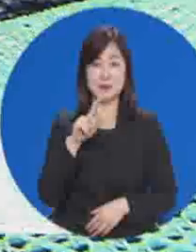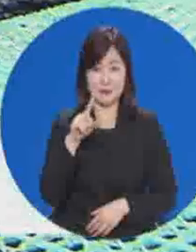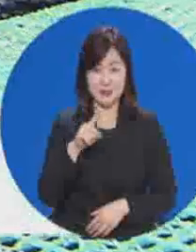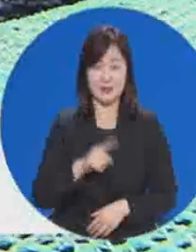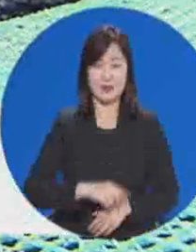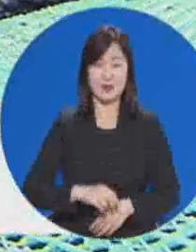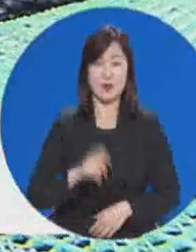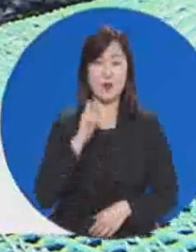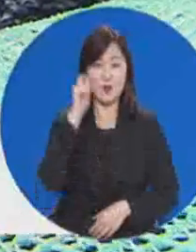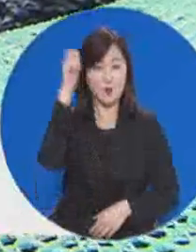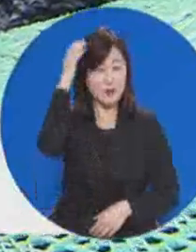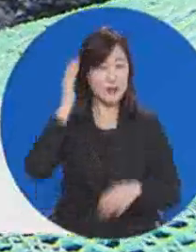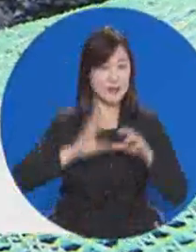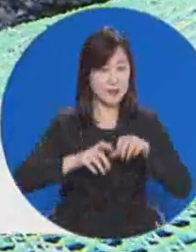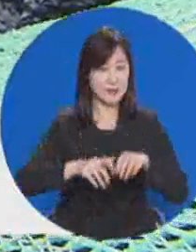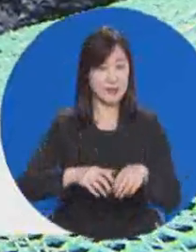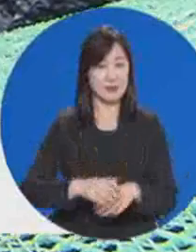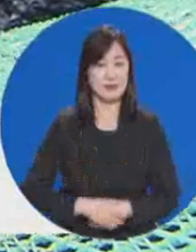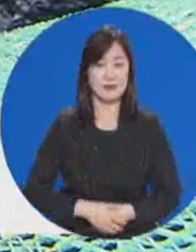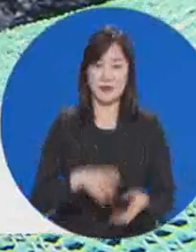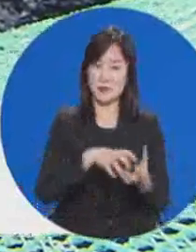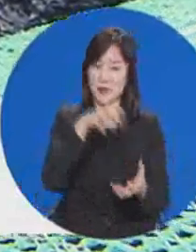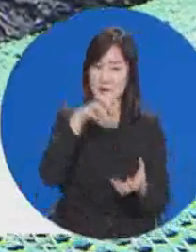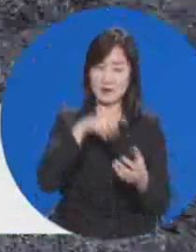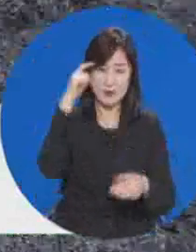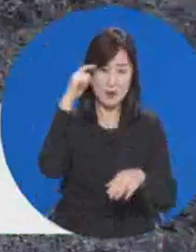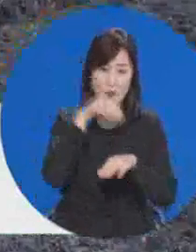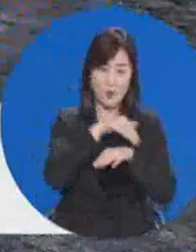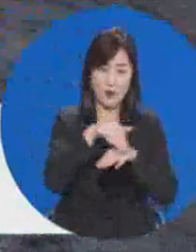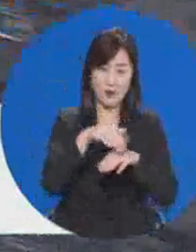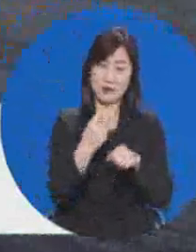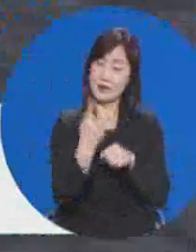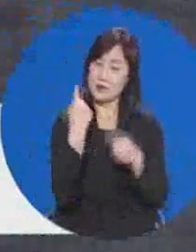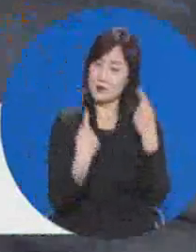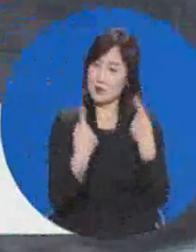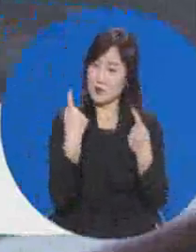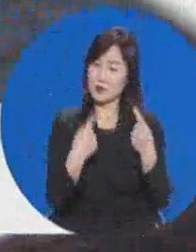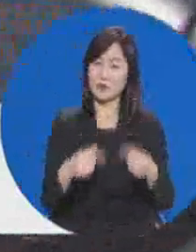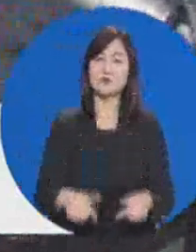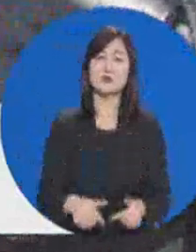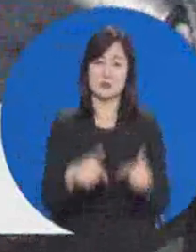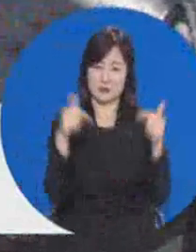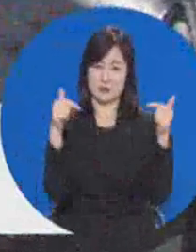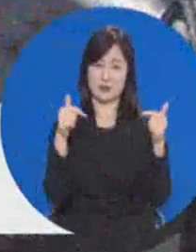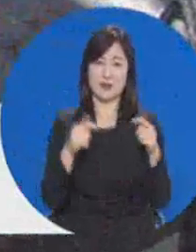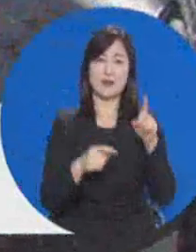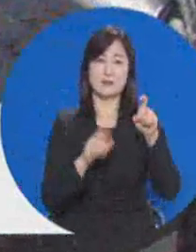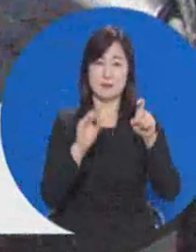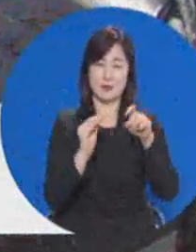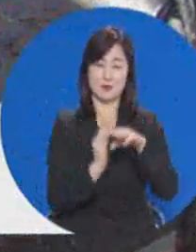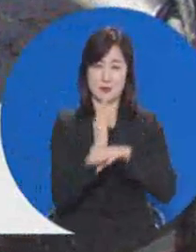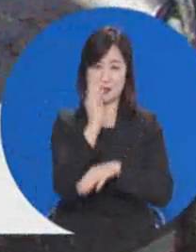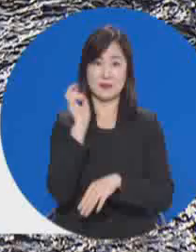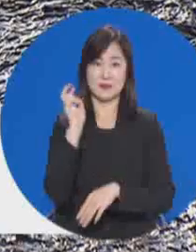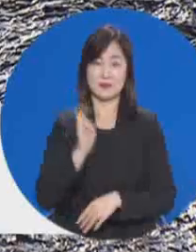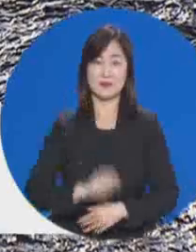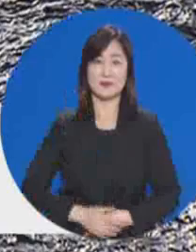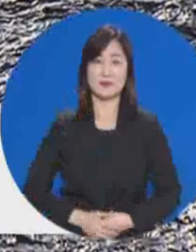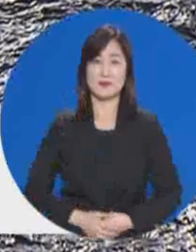2021년산 고흥 생김 전체 예상 생산량 전년 대비 다소 늘어난 10만 톤을 넘을 것으로 전망되고